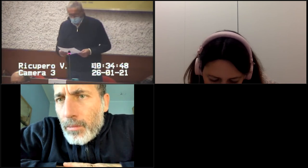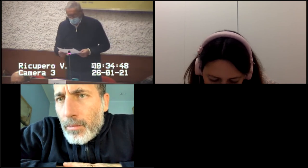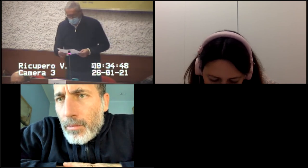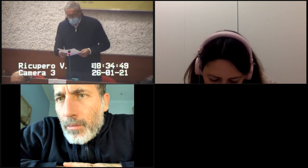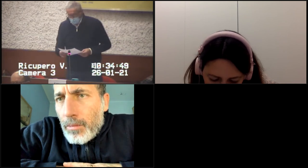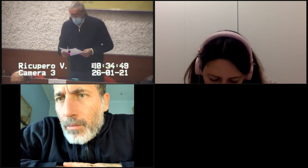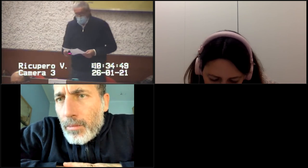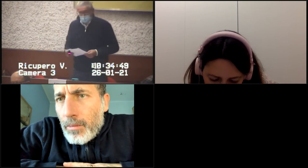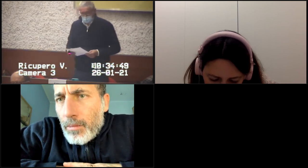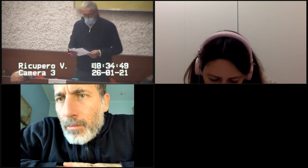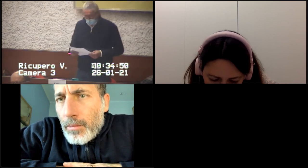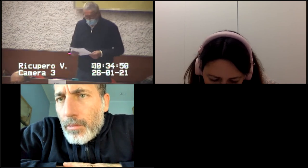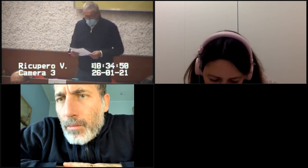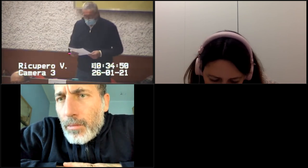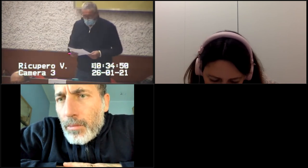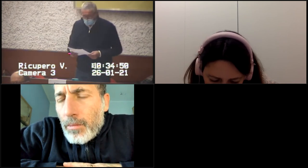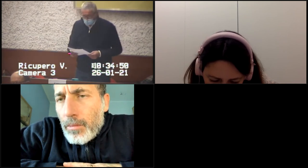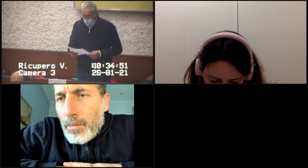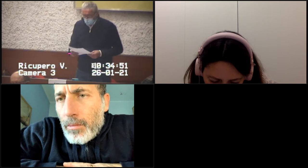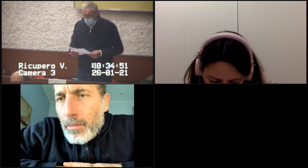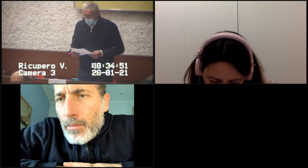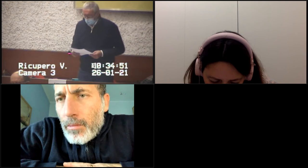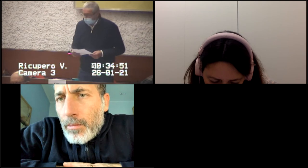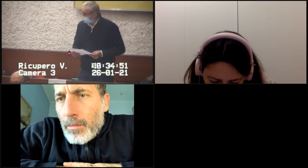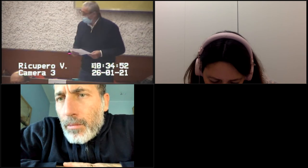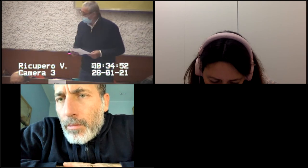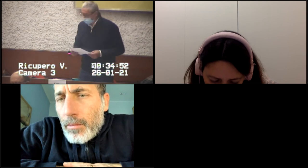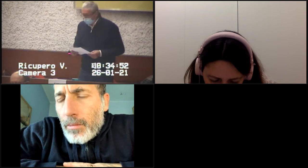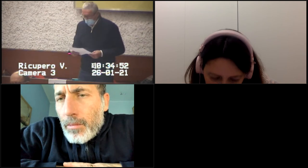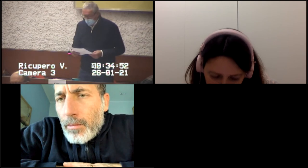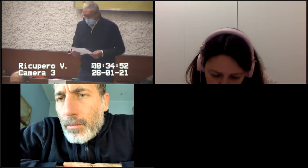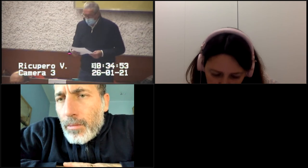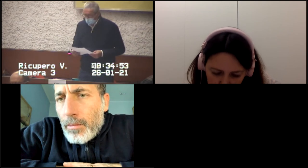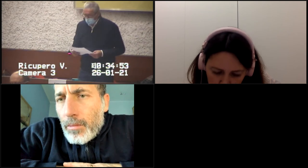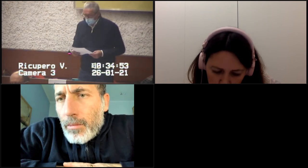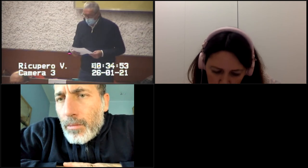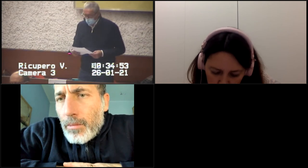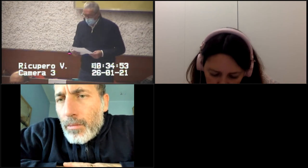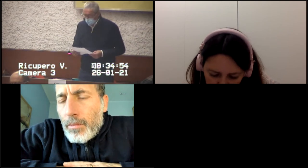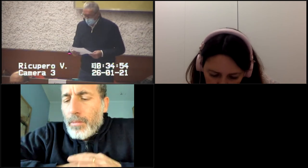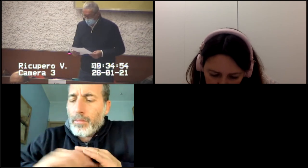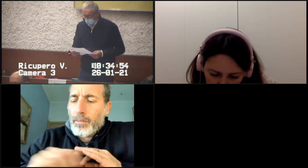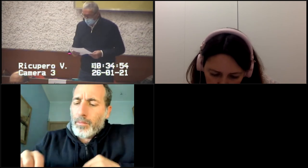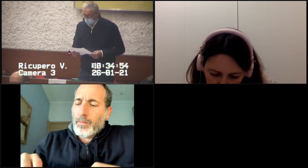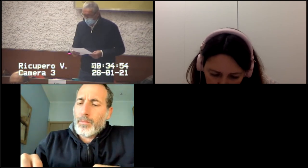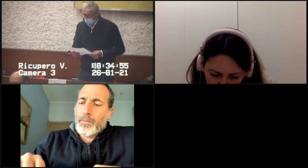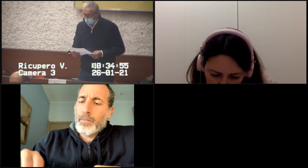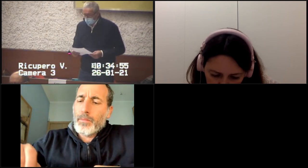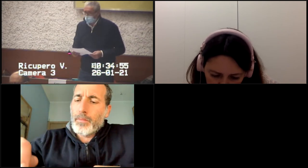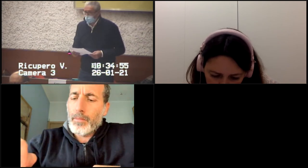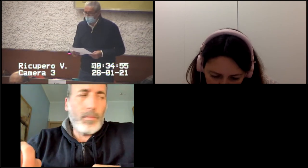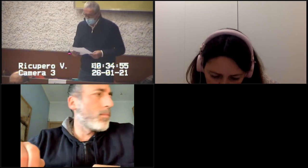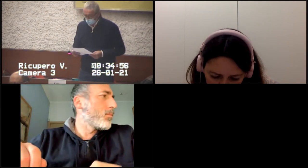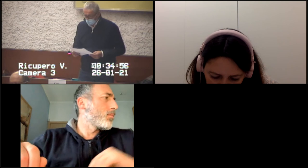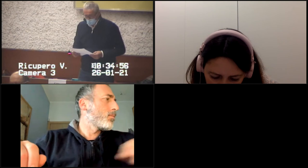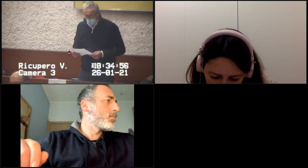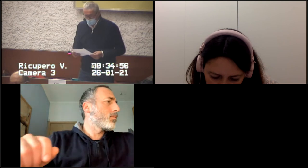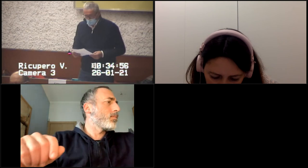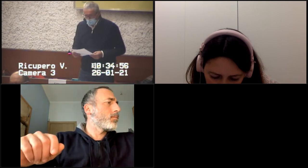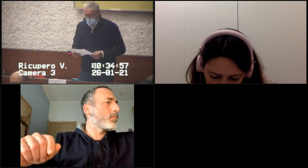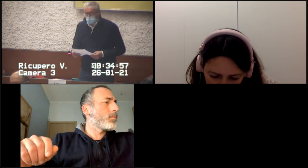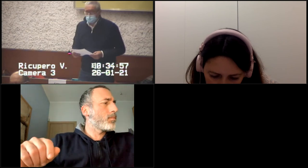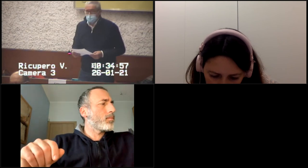Michele. Premesso che il dottor Roberto Trezzi, scomparso il 23 dicembre 2020 dopo aver contratto il